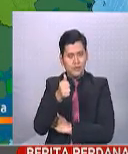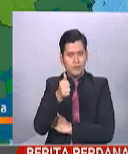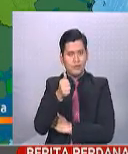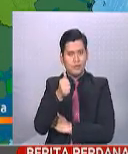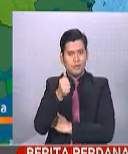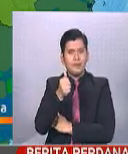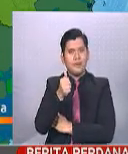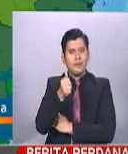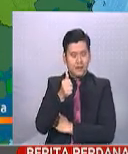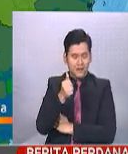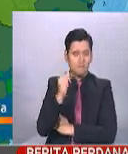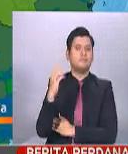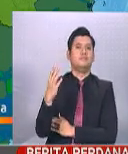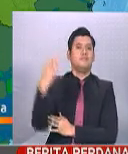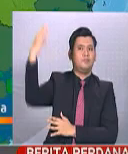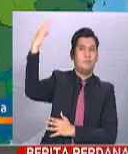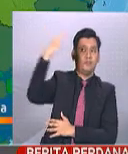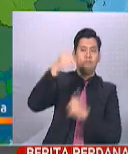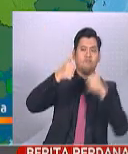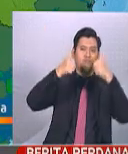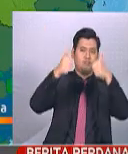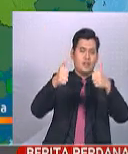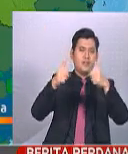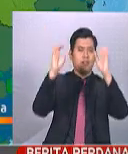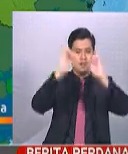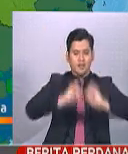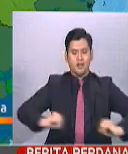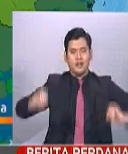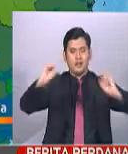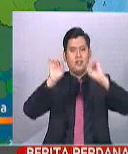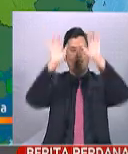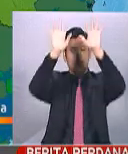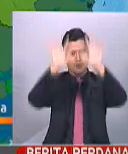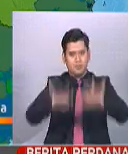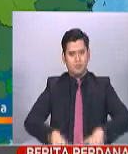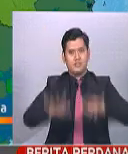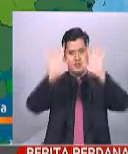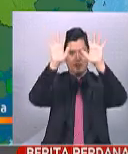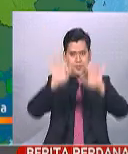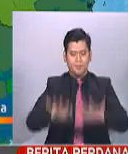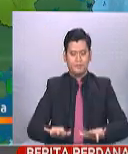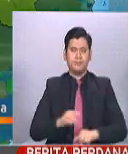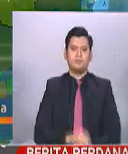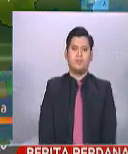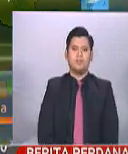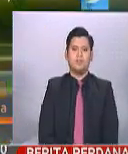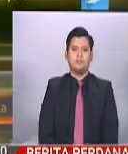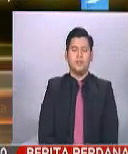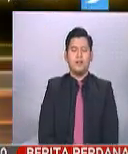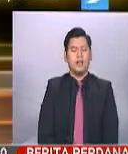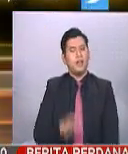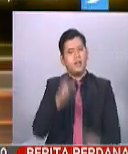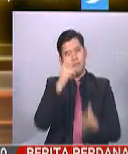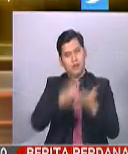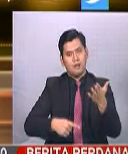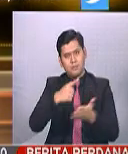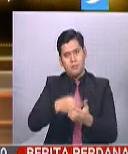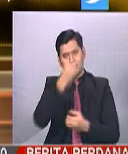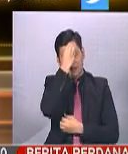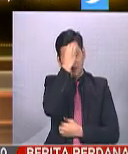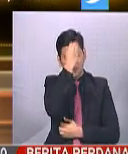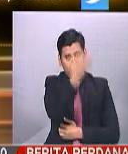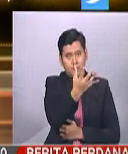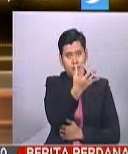dicontohkan adalah celah dan kado hujjah yang dicerap sekitar jam 10.30 pagi cobalah nggak lupa cuaca untuk